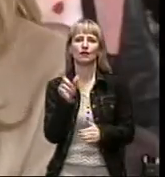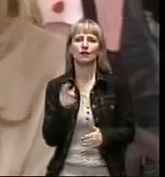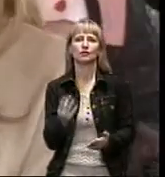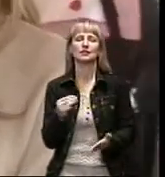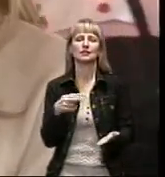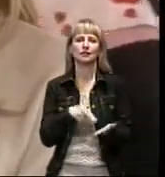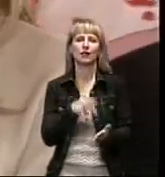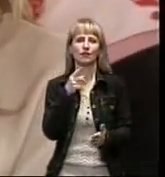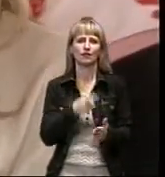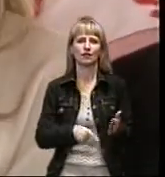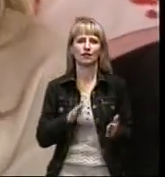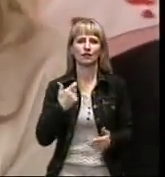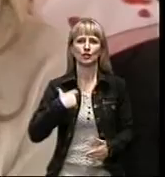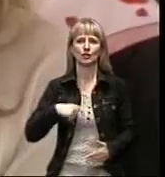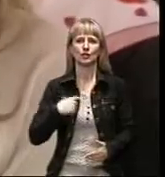стала впевненішою у собі.